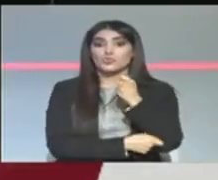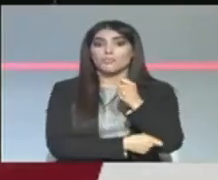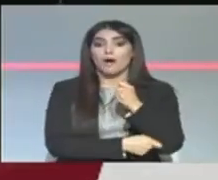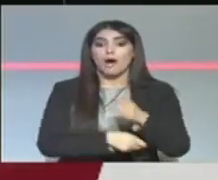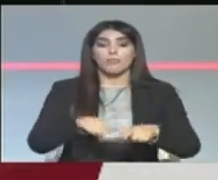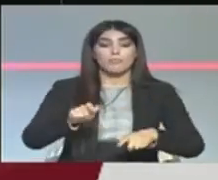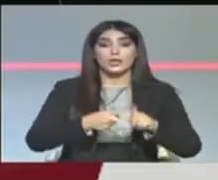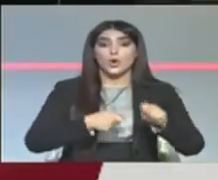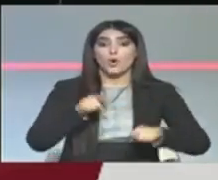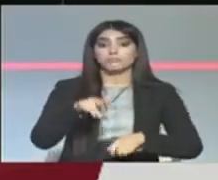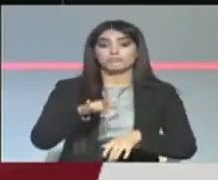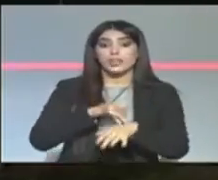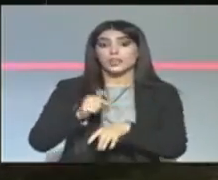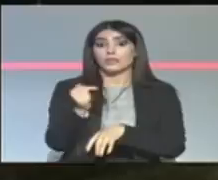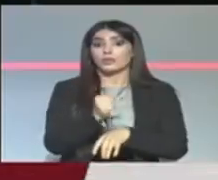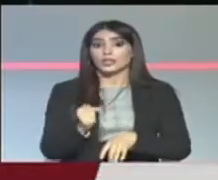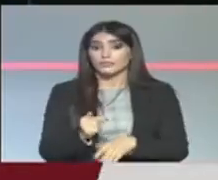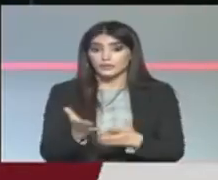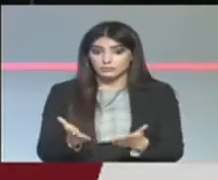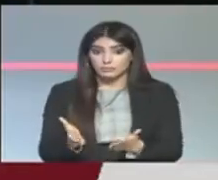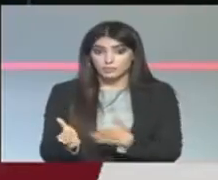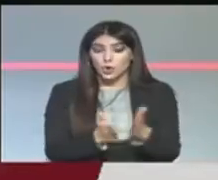الكثير الاساسي العالم